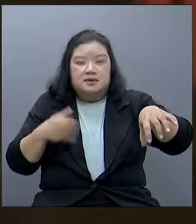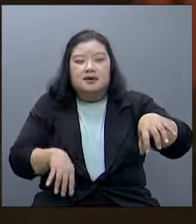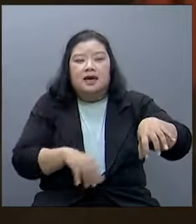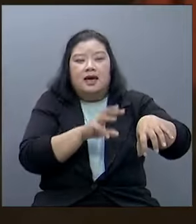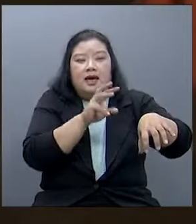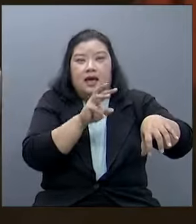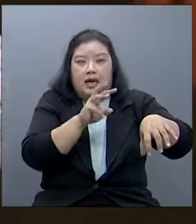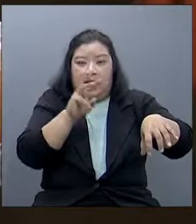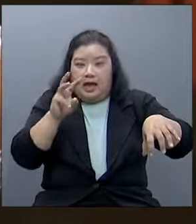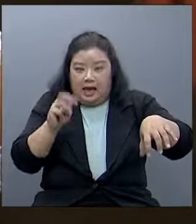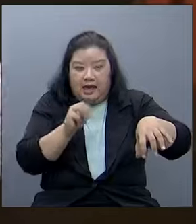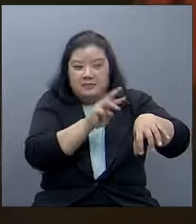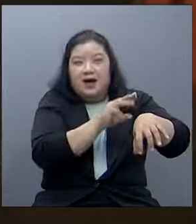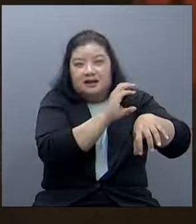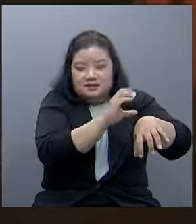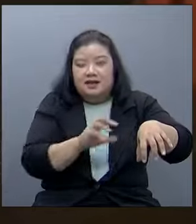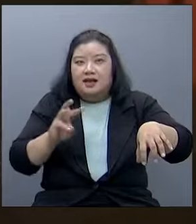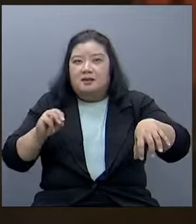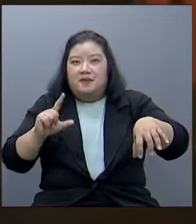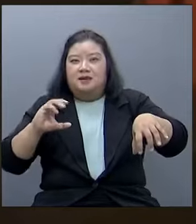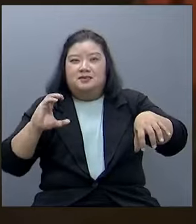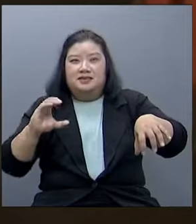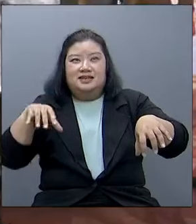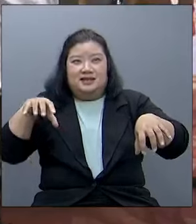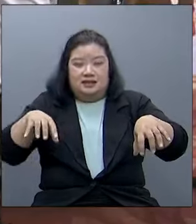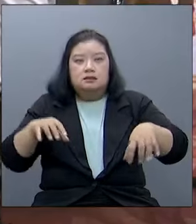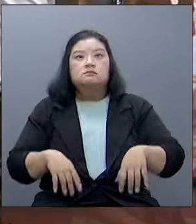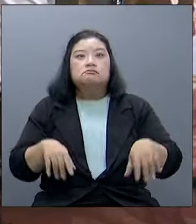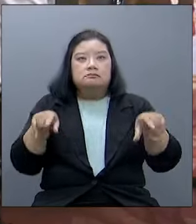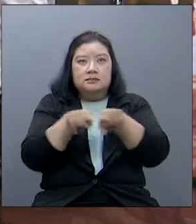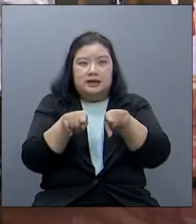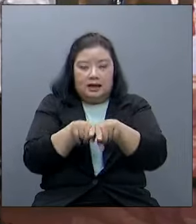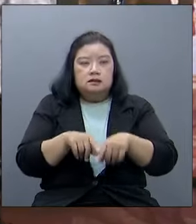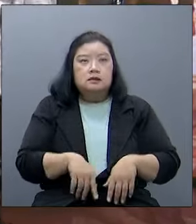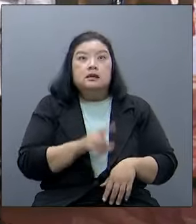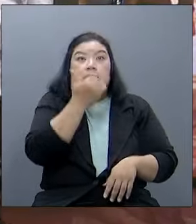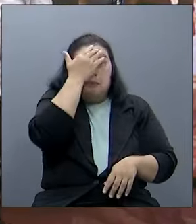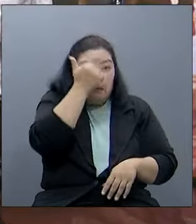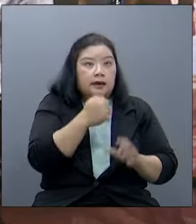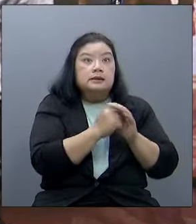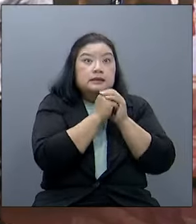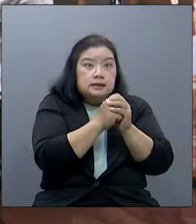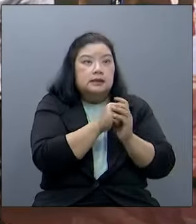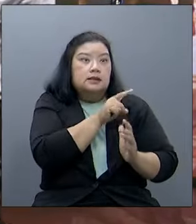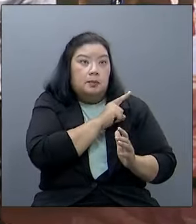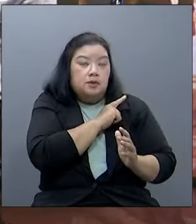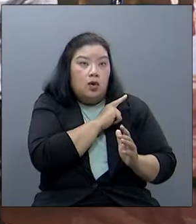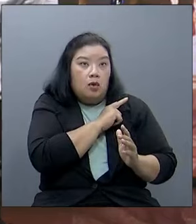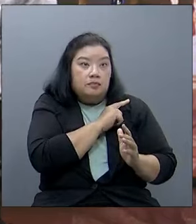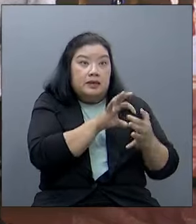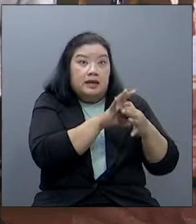ร passouย์สอดข้ametทำไมจีนทั้ส่งขมูมาให้เราก็เพระวาเราใช้อ่ศร MLC